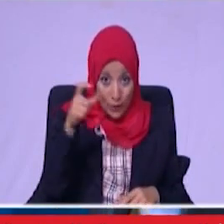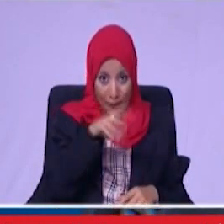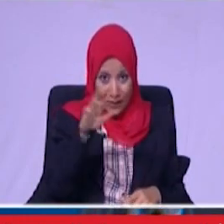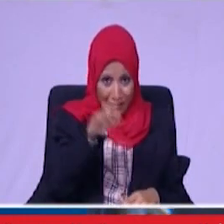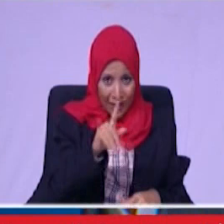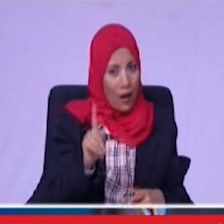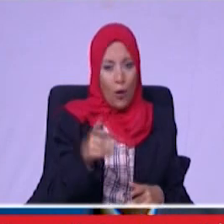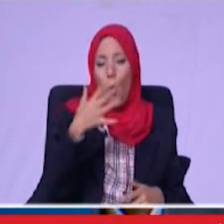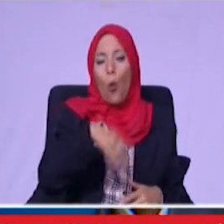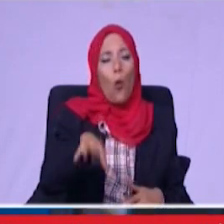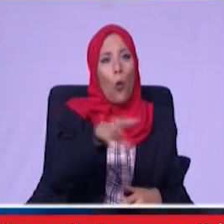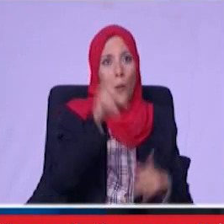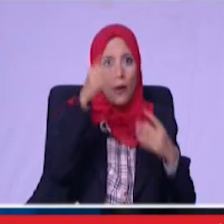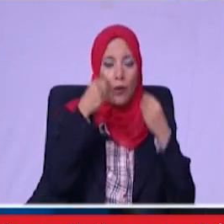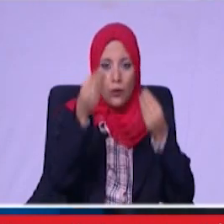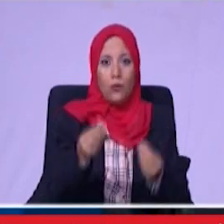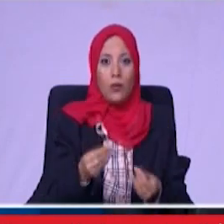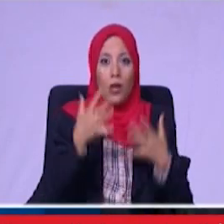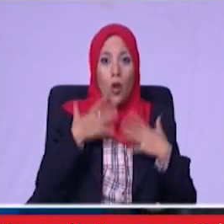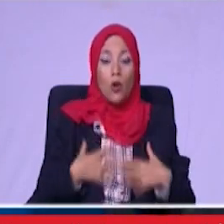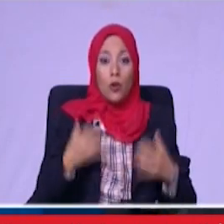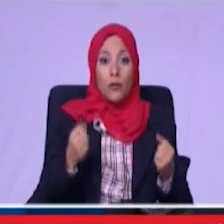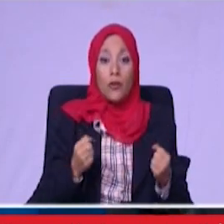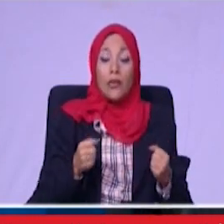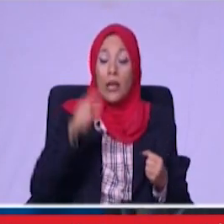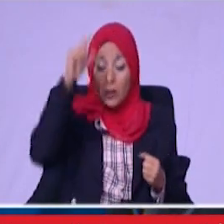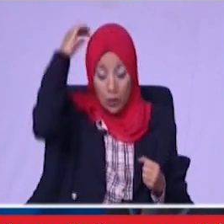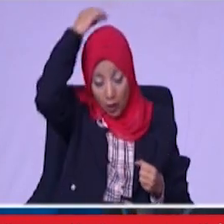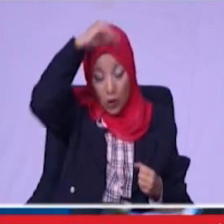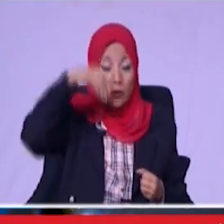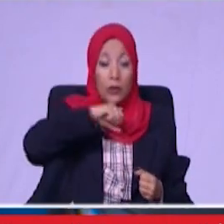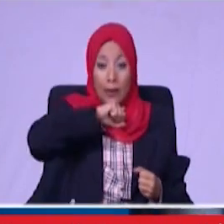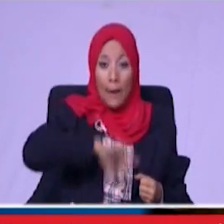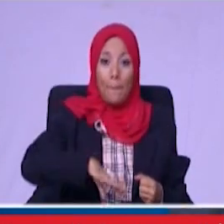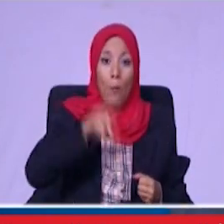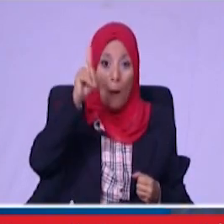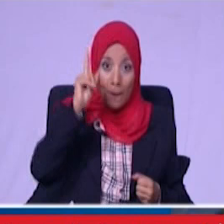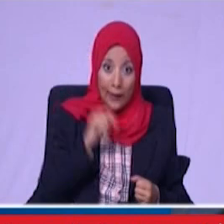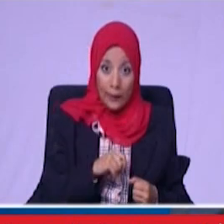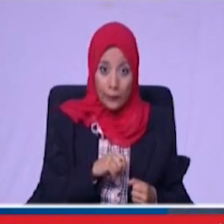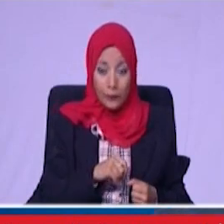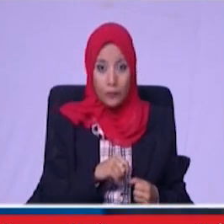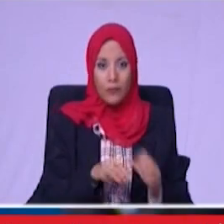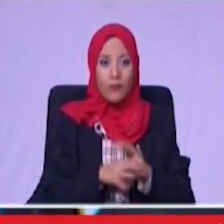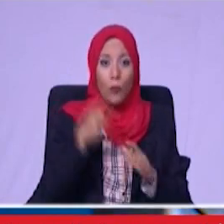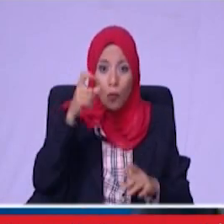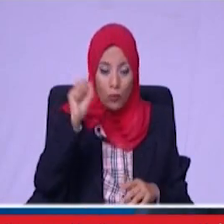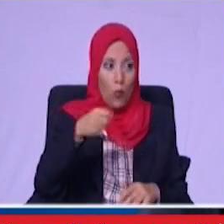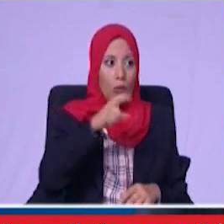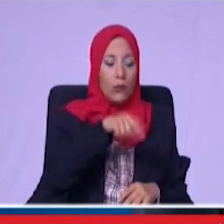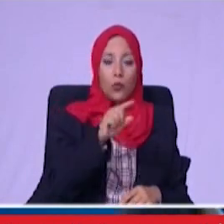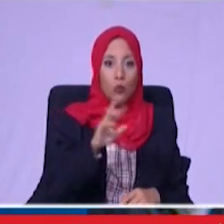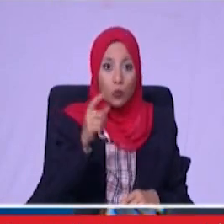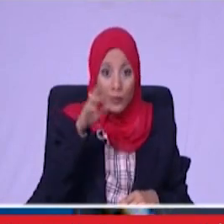الشفاعه العظمى يا فندم اول شفاعه سيدنا النبي محمد صلى الله عليه وسلم تنال المسلم وغير المسلم لان ساعتها